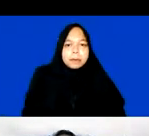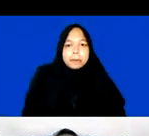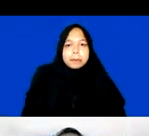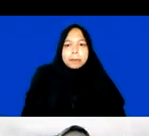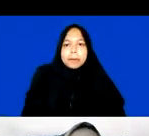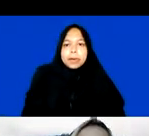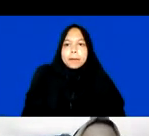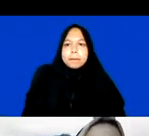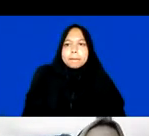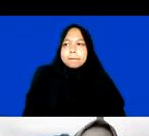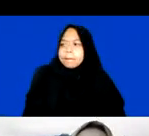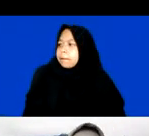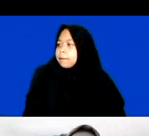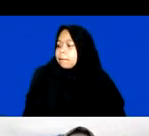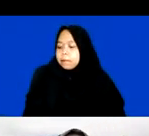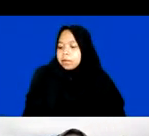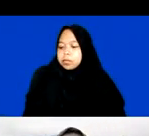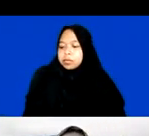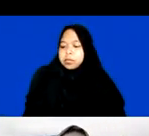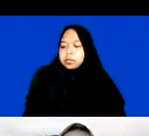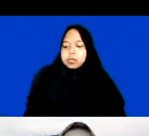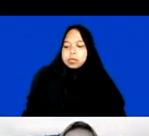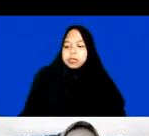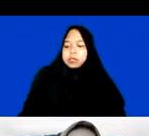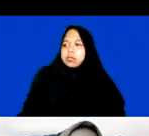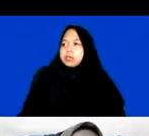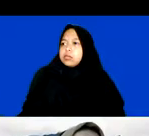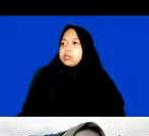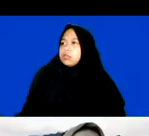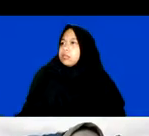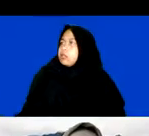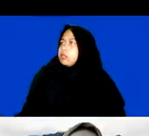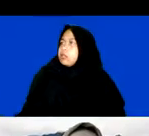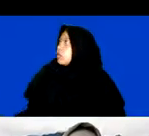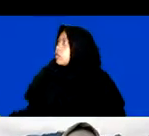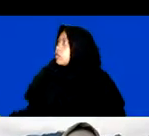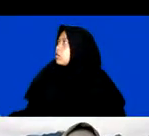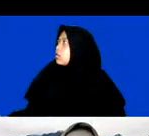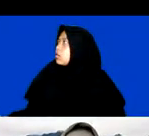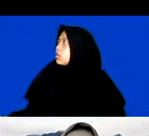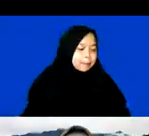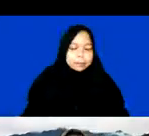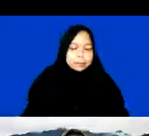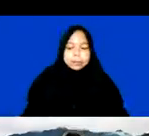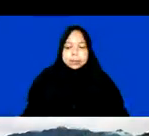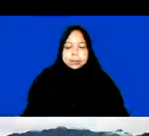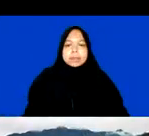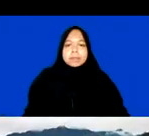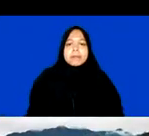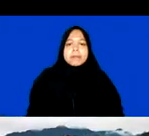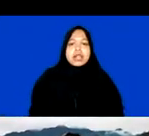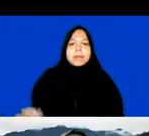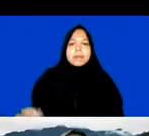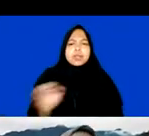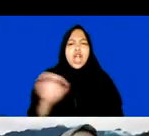terkelup. Apa itu kelebihannya. Nah, kurangannya tadi ya itu tadi dia nggak bisa explore di